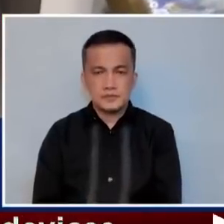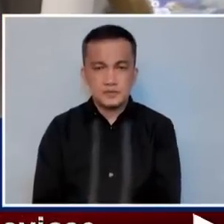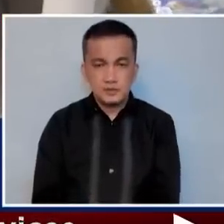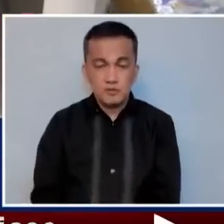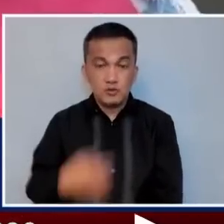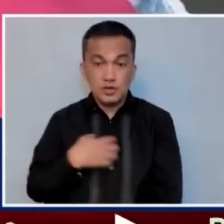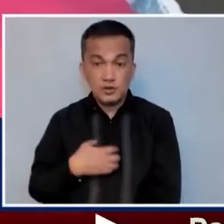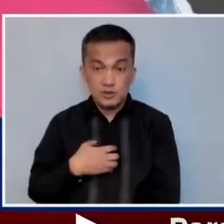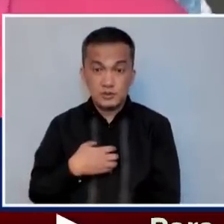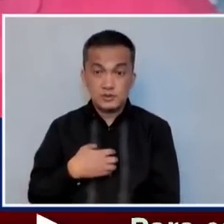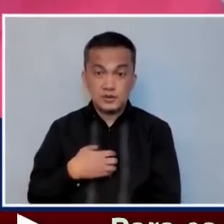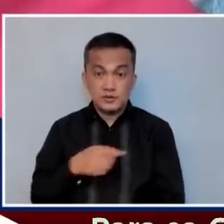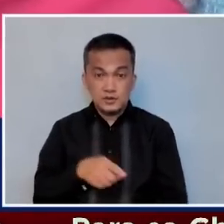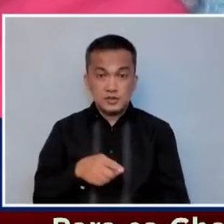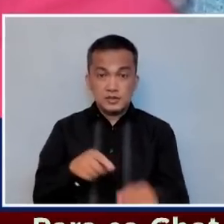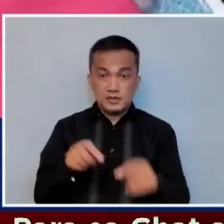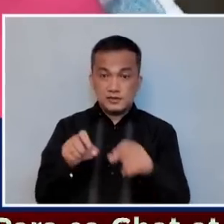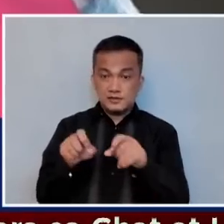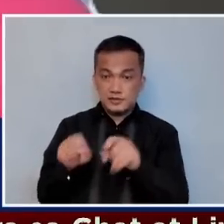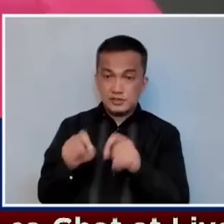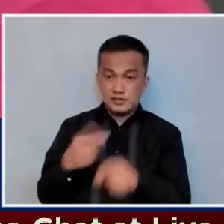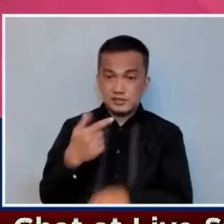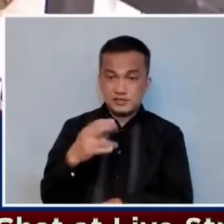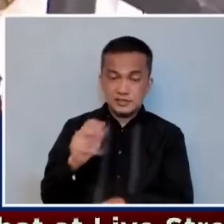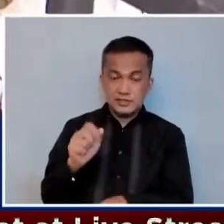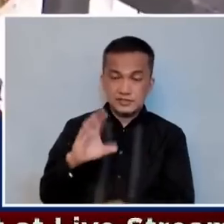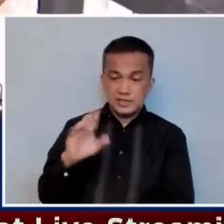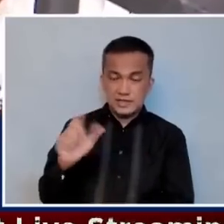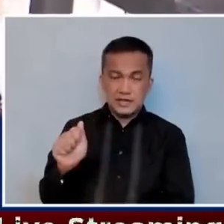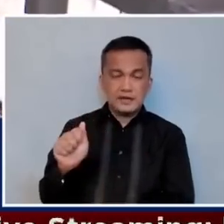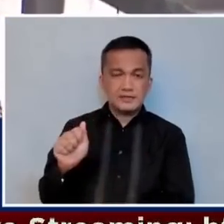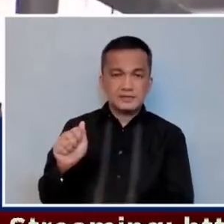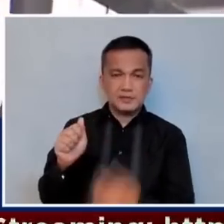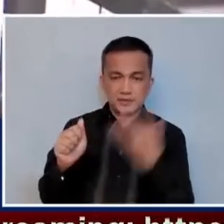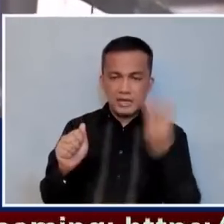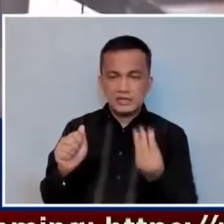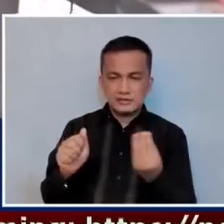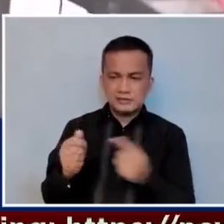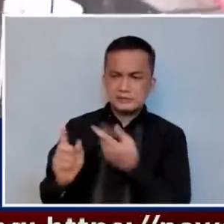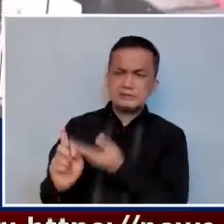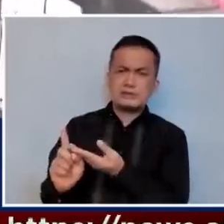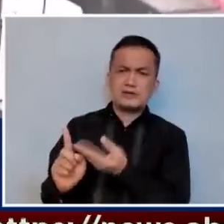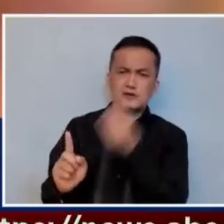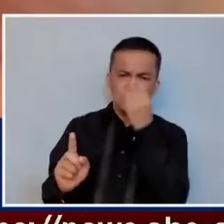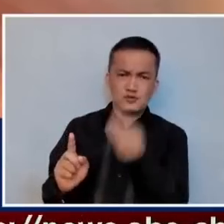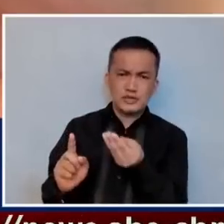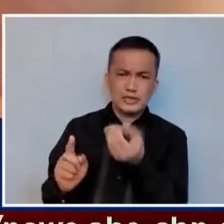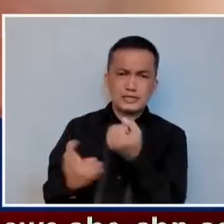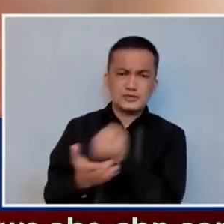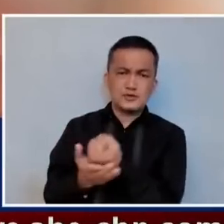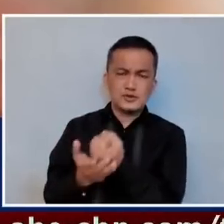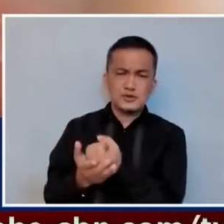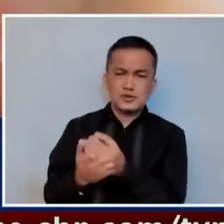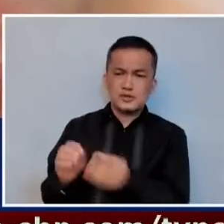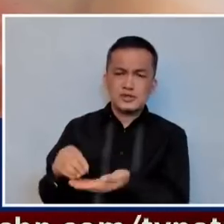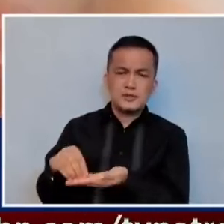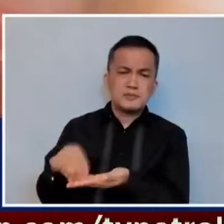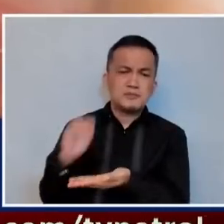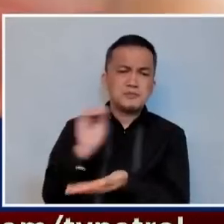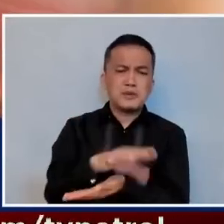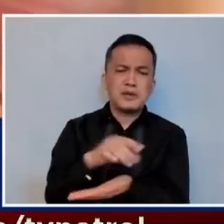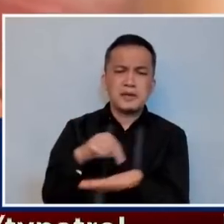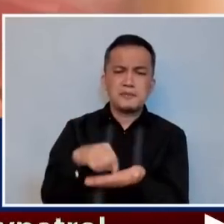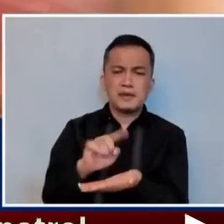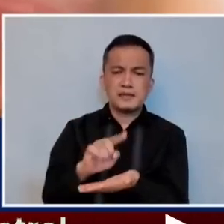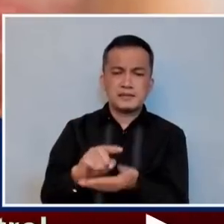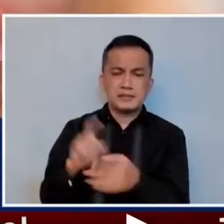Nagre-reklamo ang tinderang si Gina ng Calacas City sa Batangas. Ang kanyang kakarampot kasing sweldo na pupunta lamang sa pambayad sa